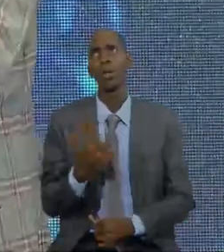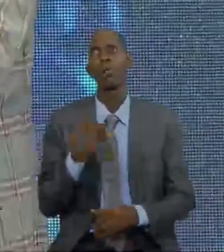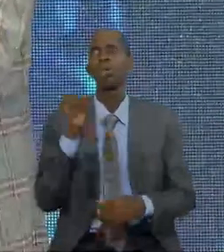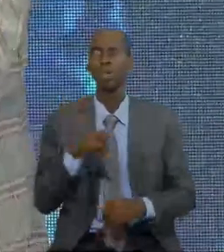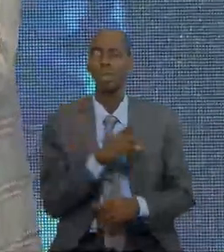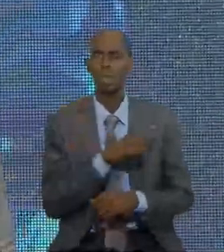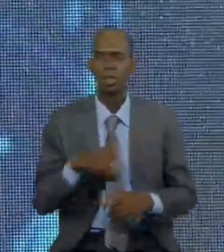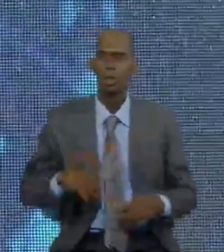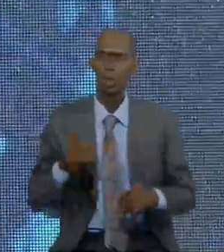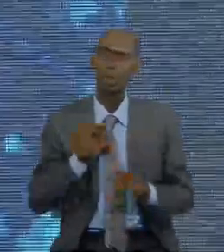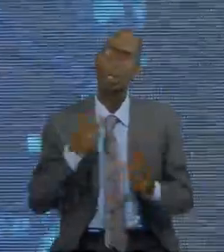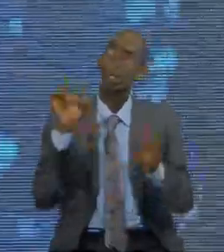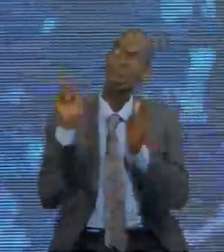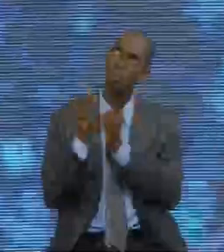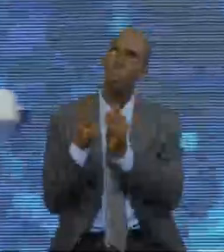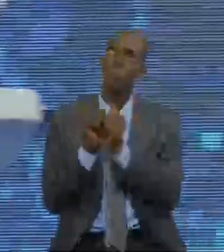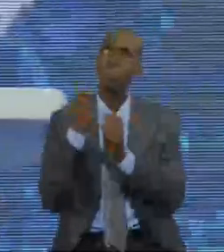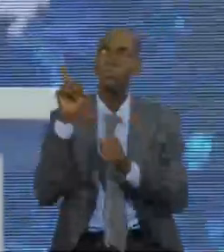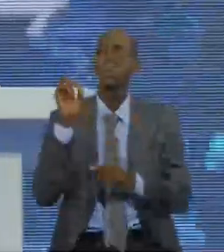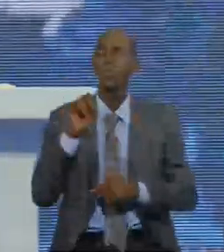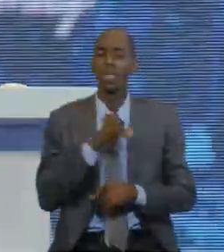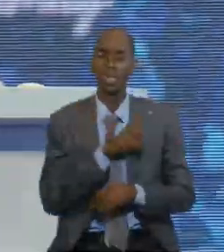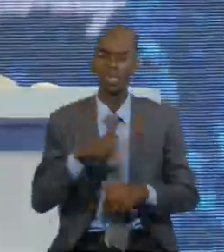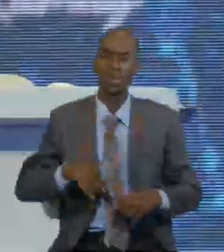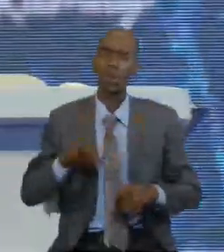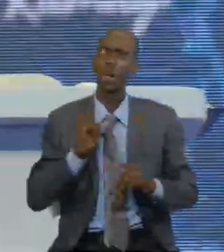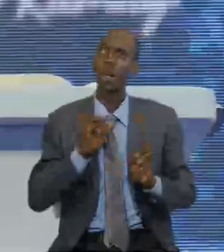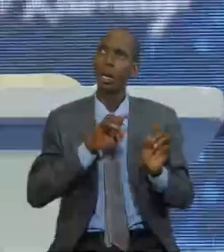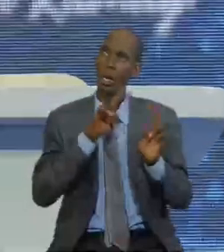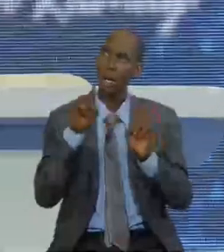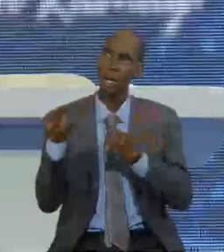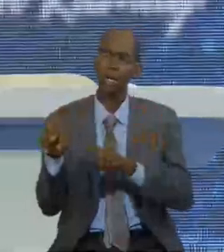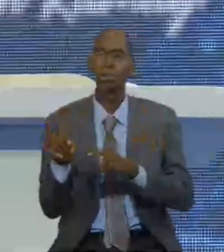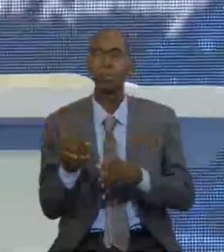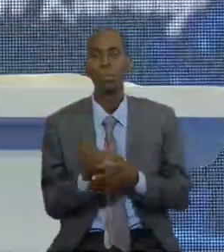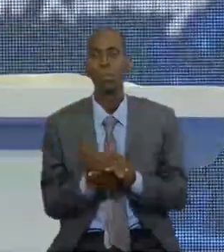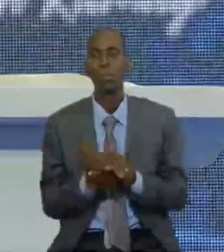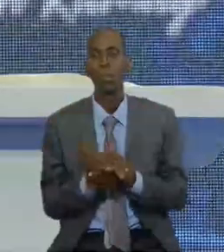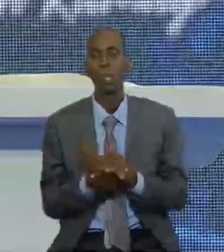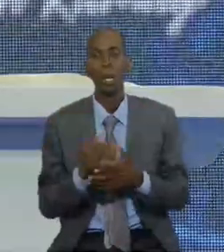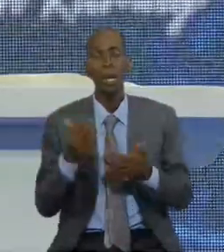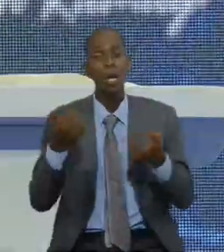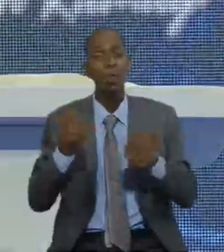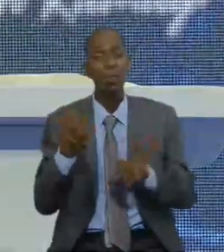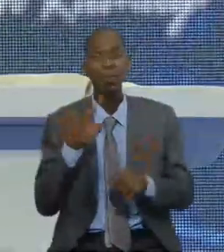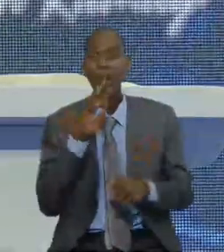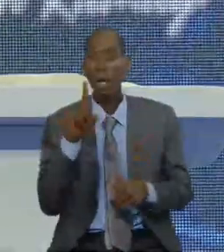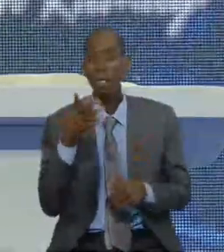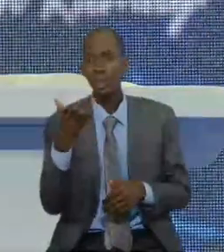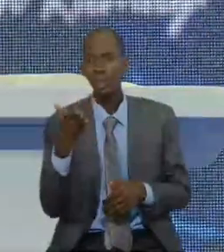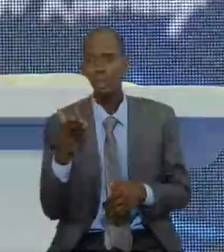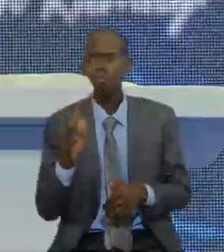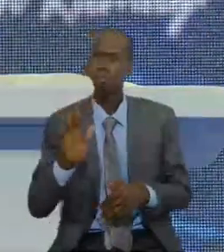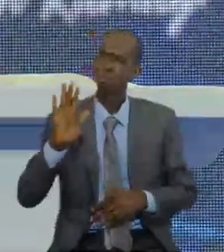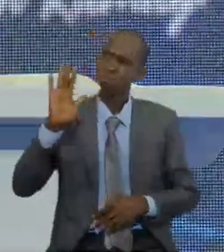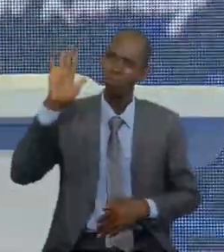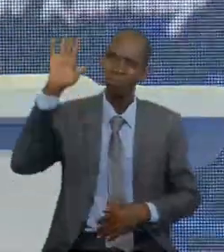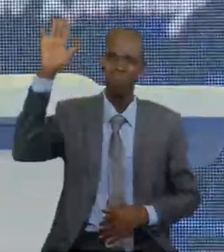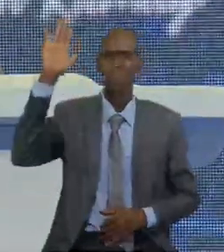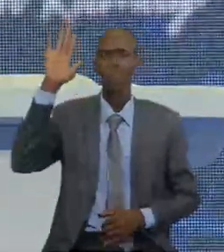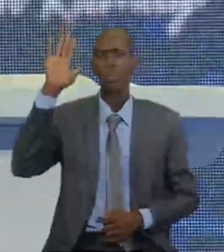oui ça y est je viens oui ça y est je viens n'importe où